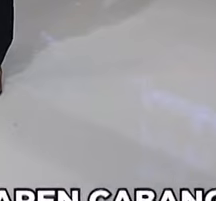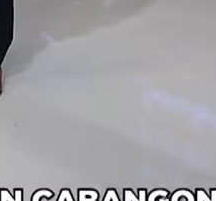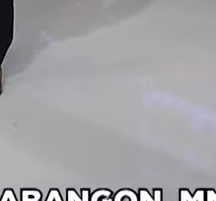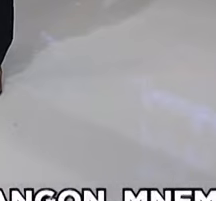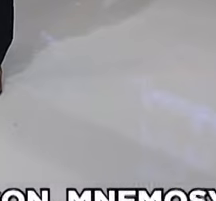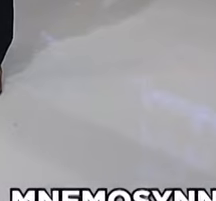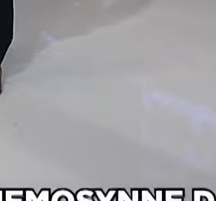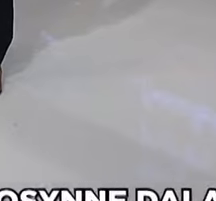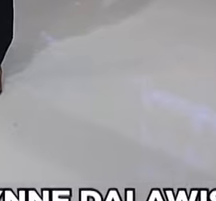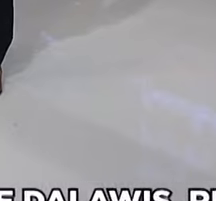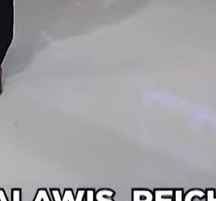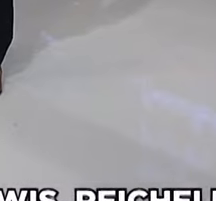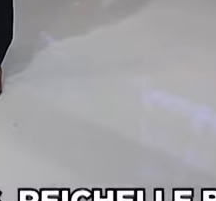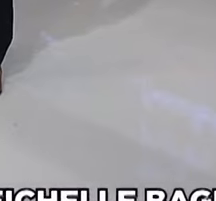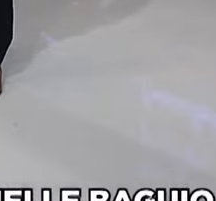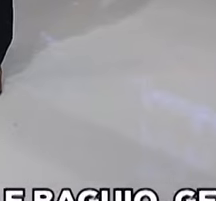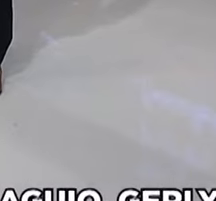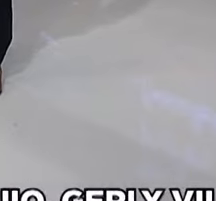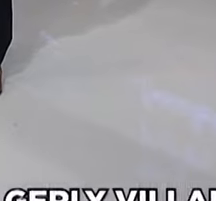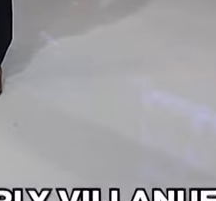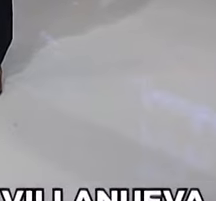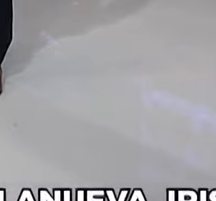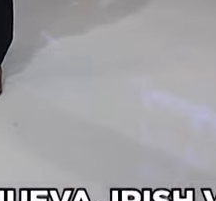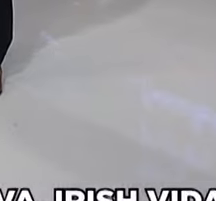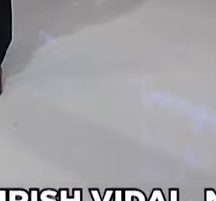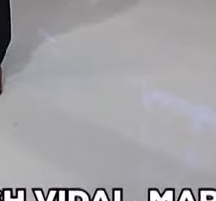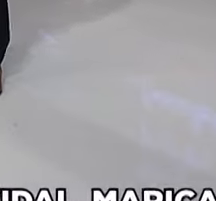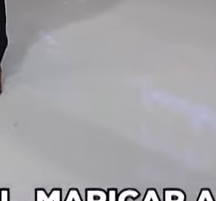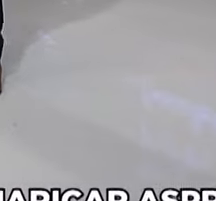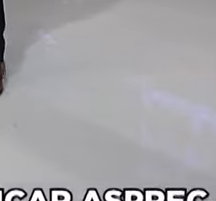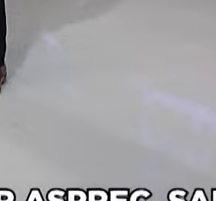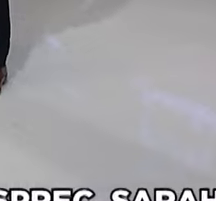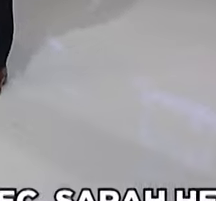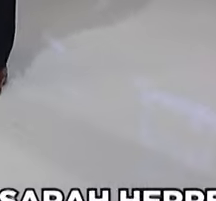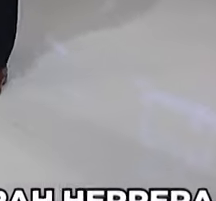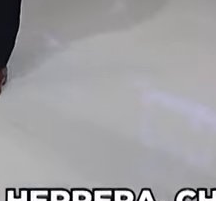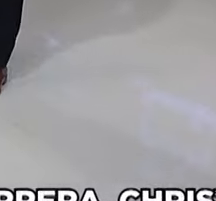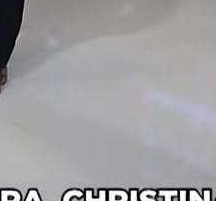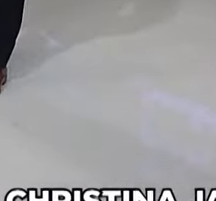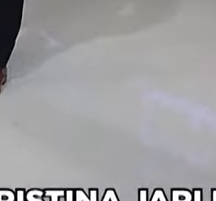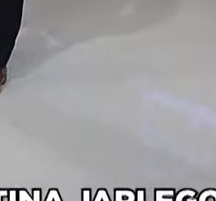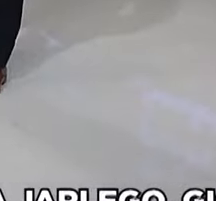Lola, ilan taon? 70 plus lang naman. Kasi kabayan, ilan taon na?